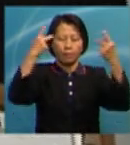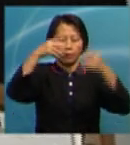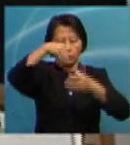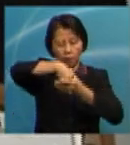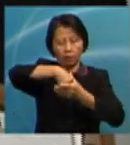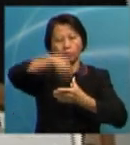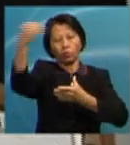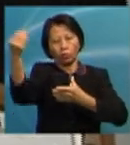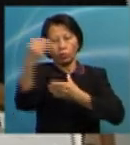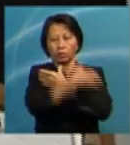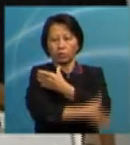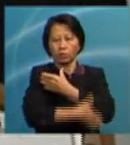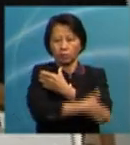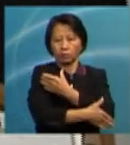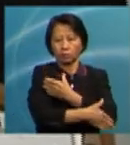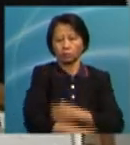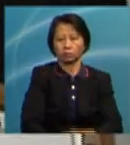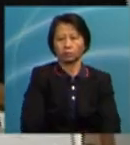luar